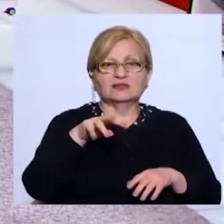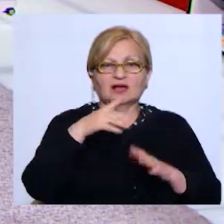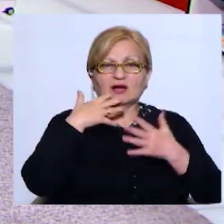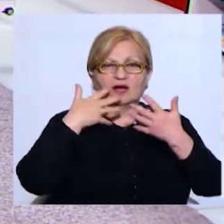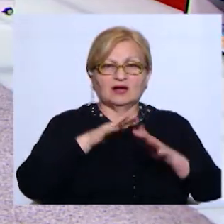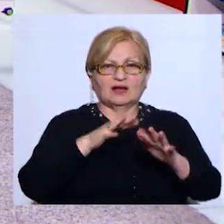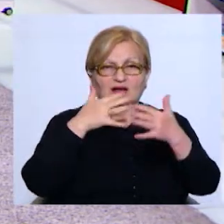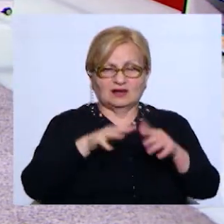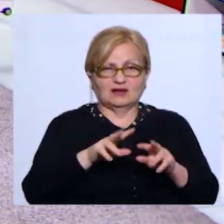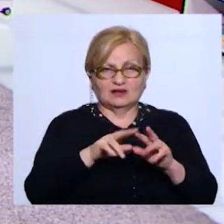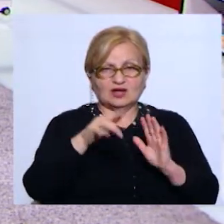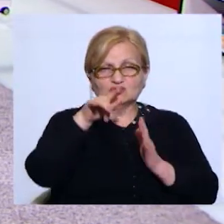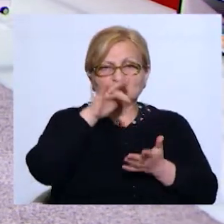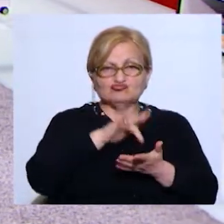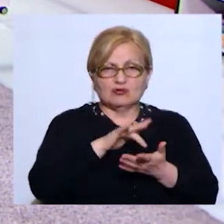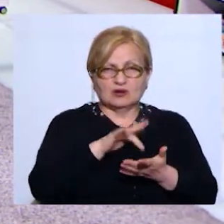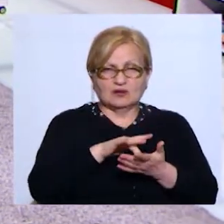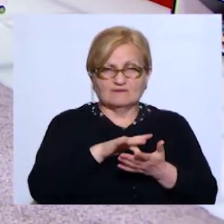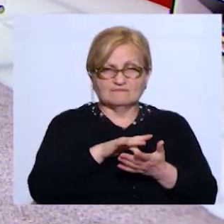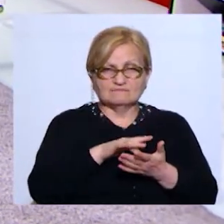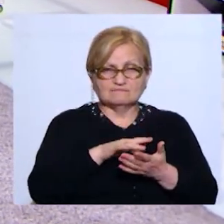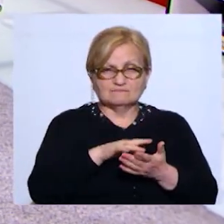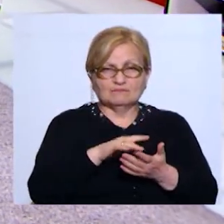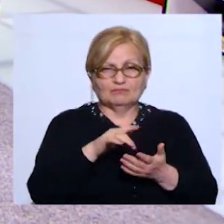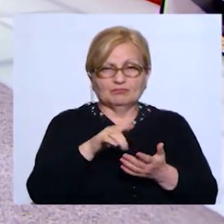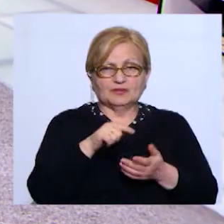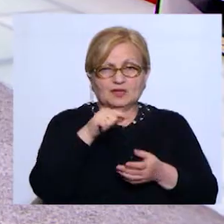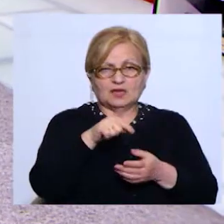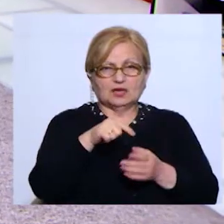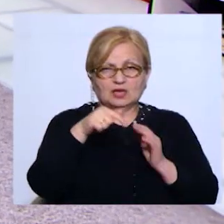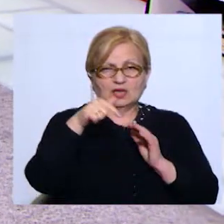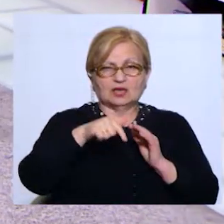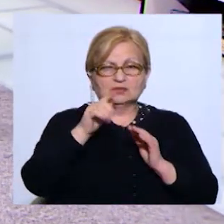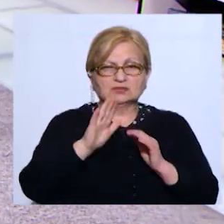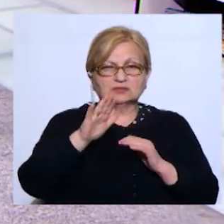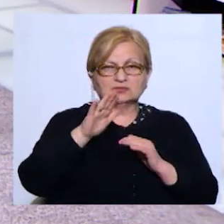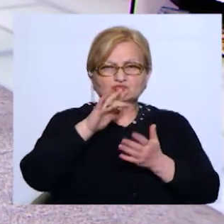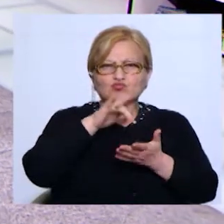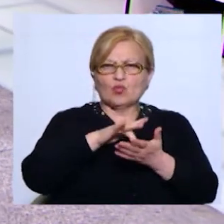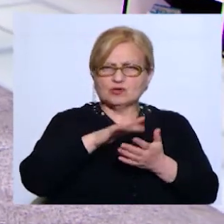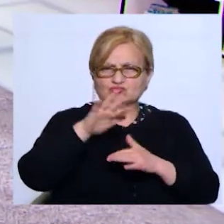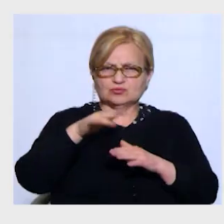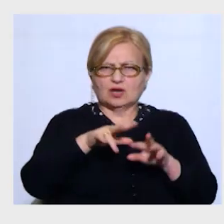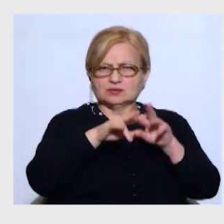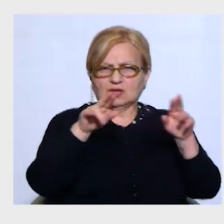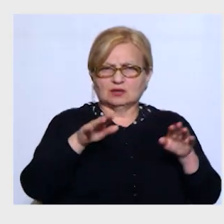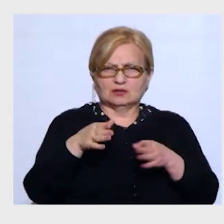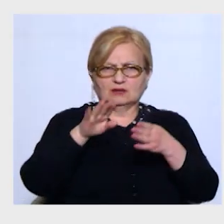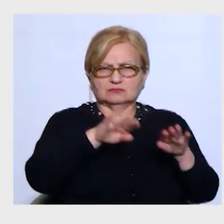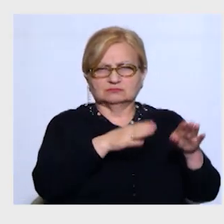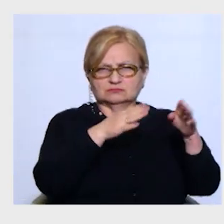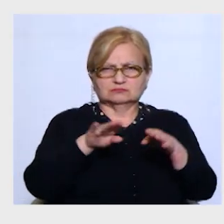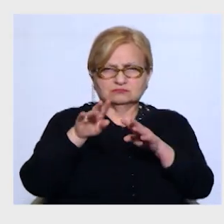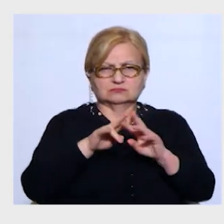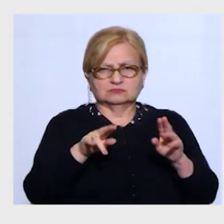თვითონ ოკეანეში ან ზღვაში შუაგულში ხა სანაპიროსთან ცოტა მილებადია ხოლმე, შუაგულში ასეთი ტალღა, ასე თანაბარია ხოლმე და